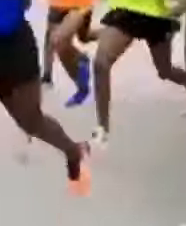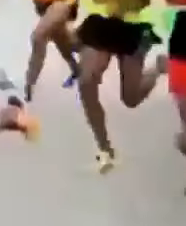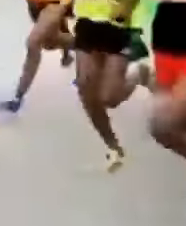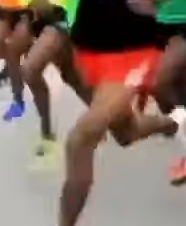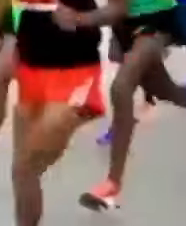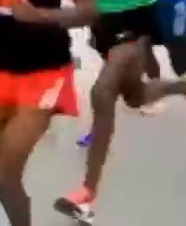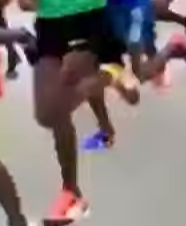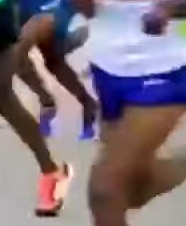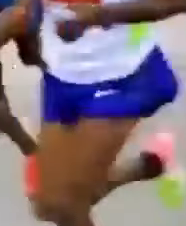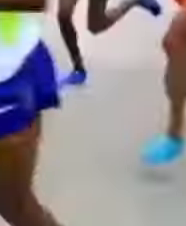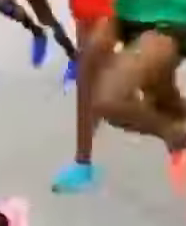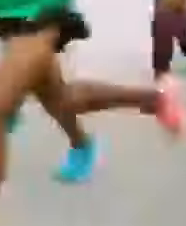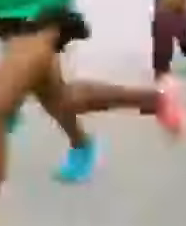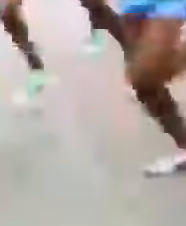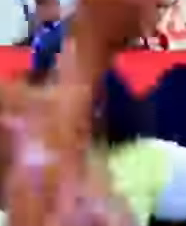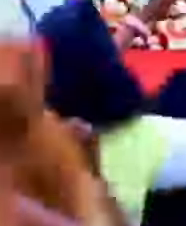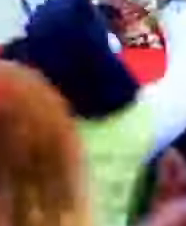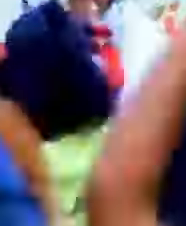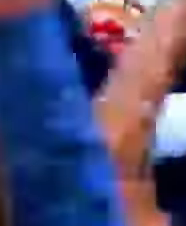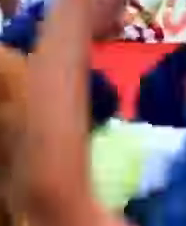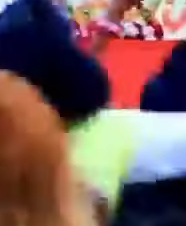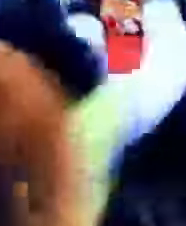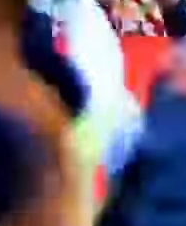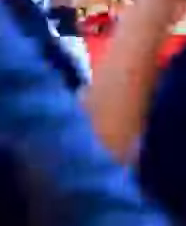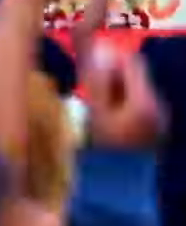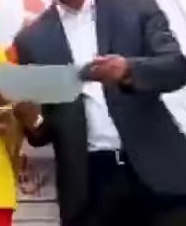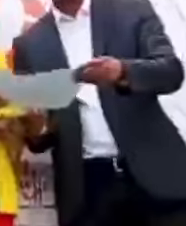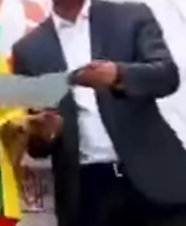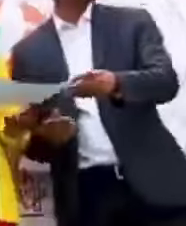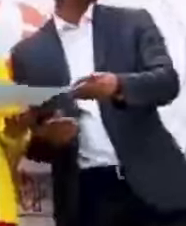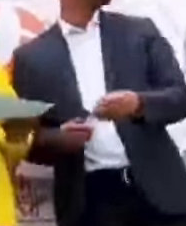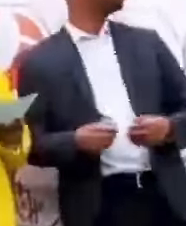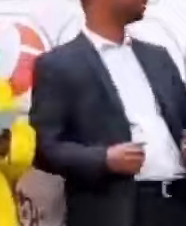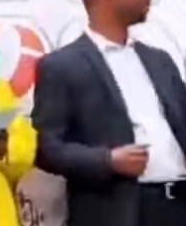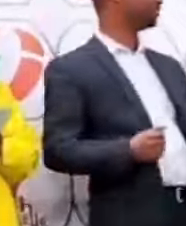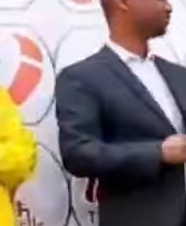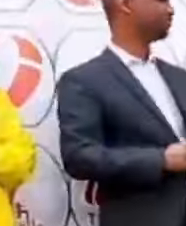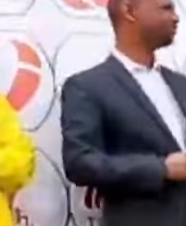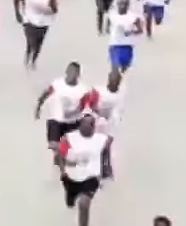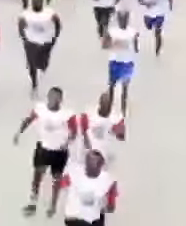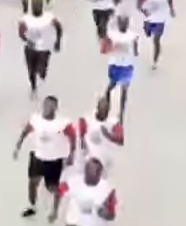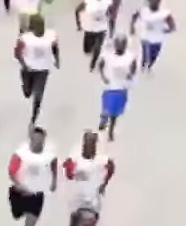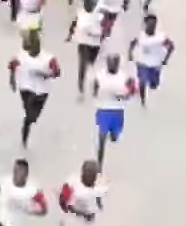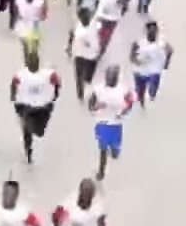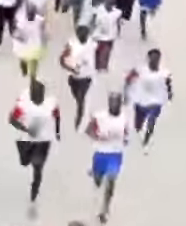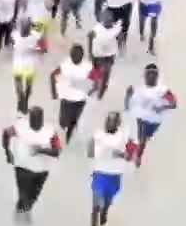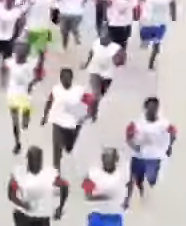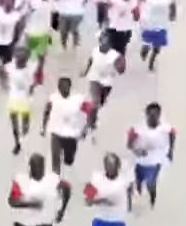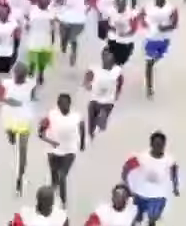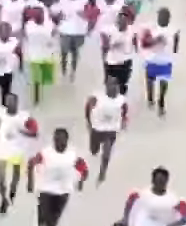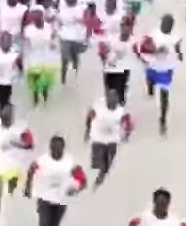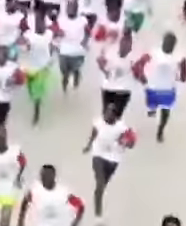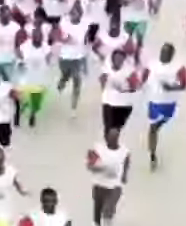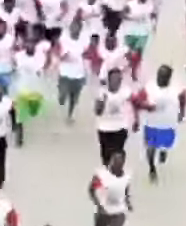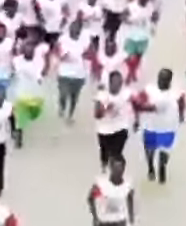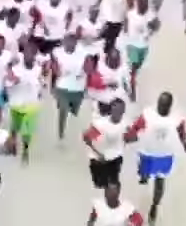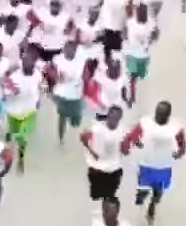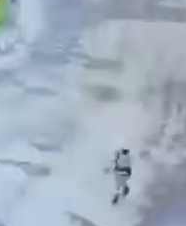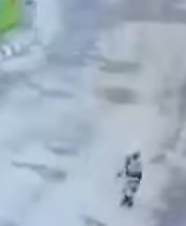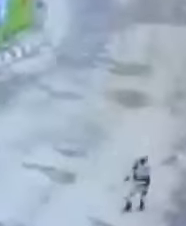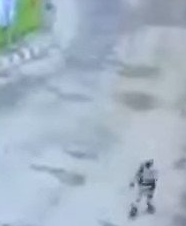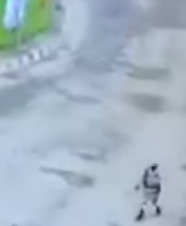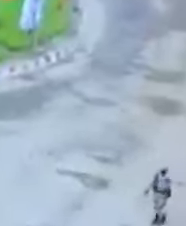ሰማዕታት መበገሲ ይገብር ንጎ ሰዓት ሐደን ፈረቃን ድማ አበይትን ፍሉጣትን ሰባት አብስተር ኸብሉ ይጅመር እንታይ